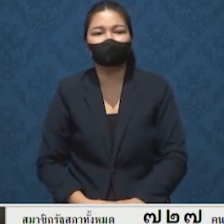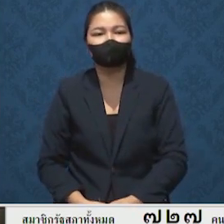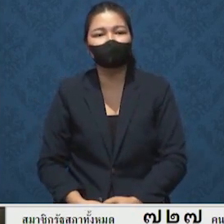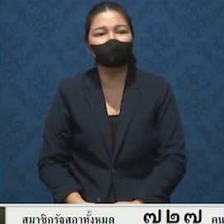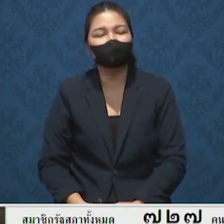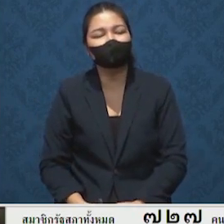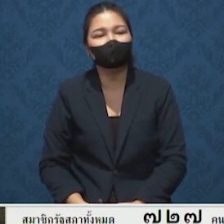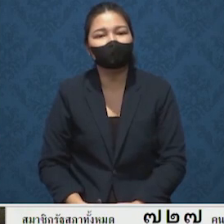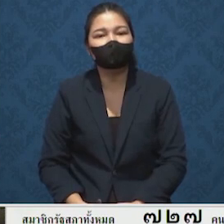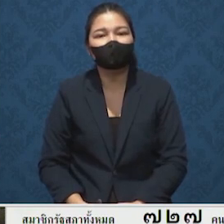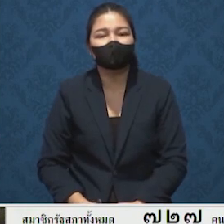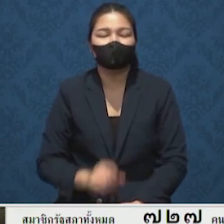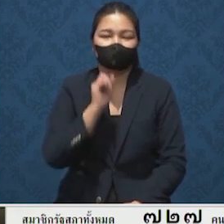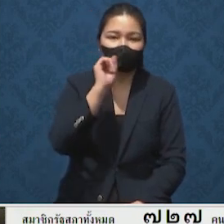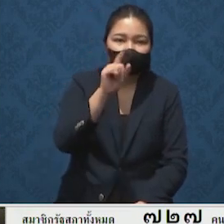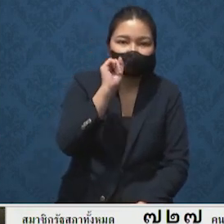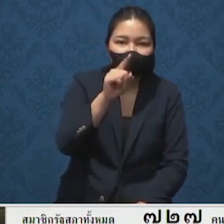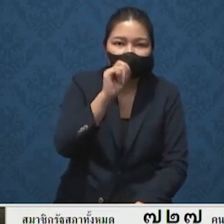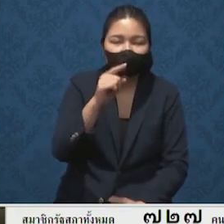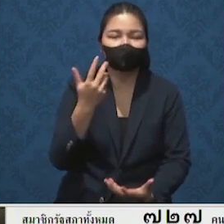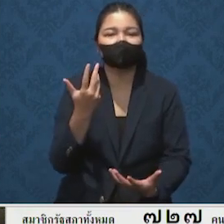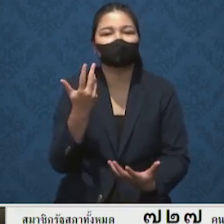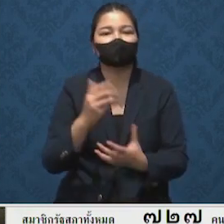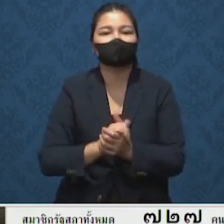ไม่ต้องเร่งและไม่ต้อง